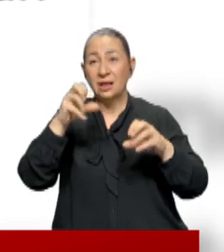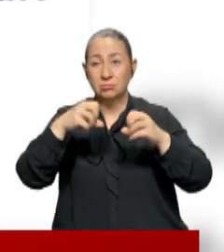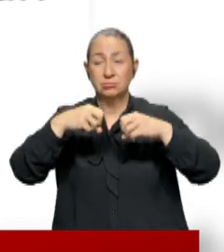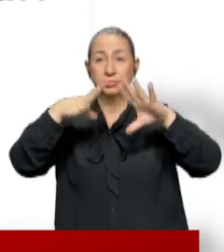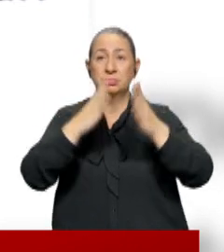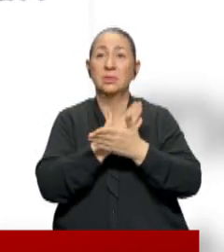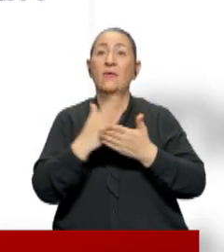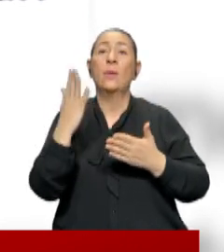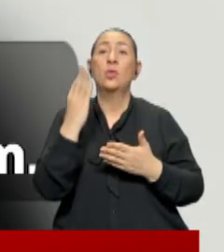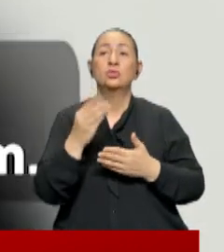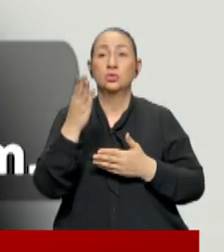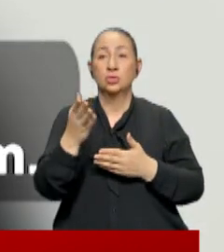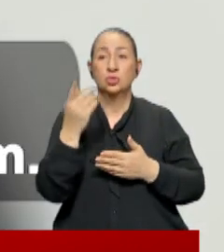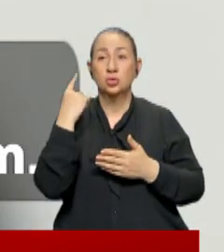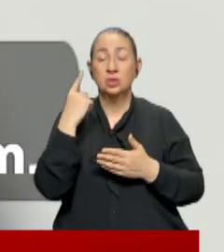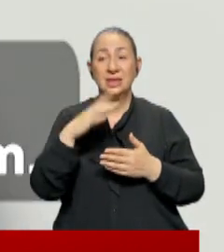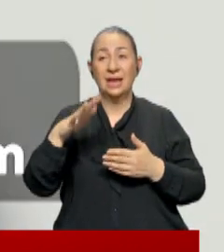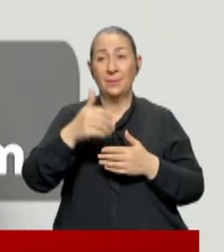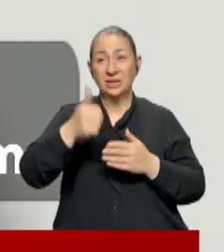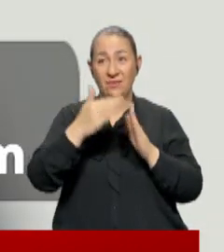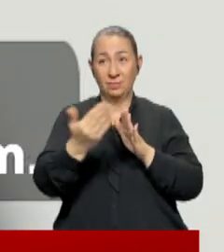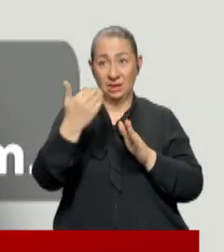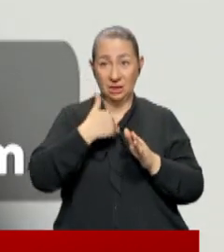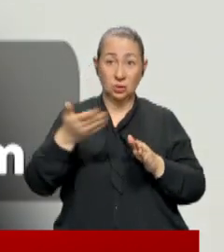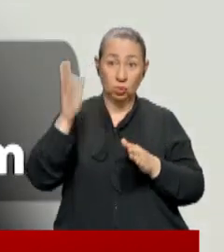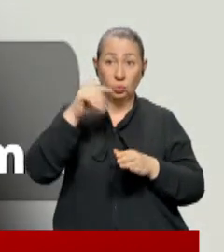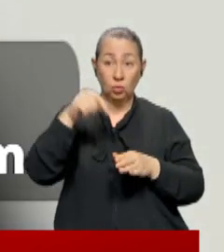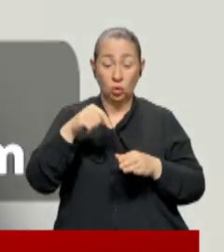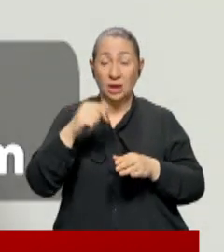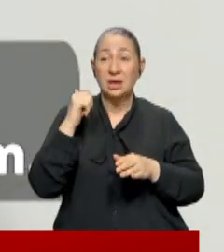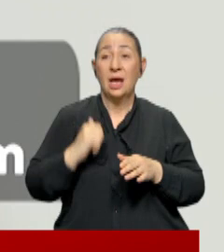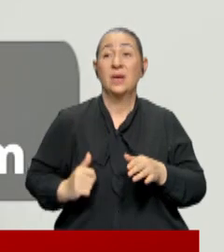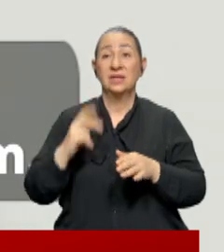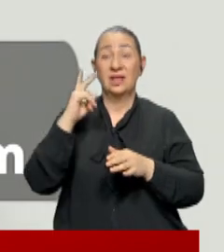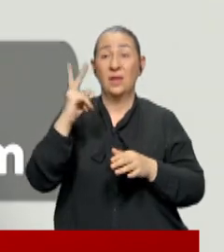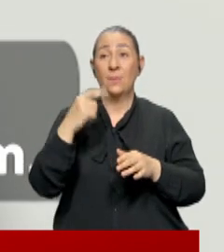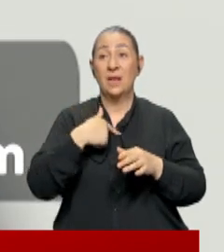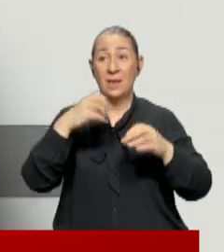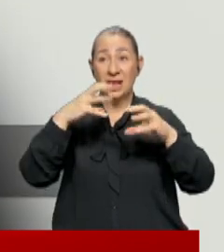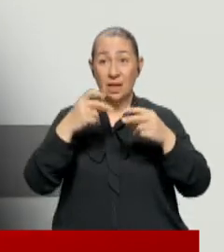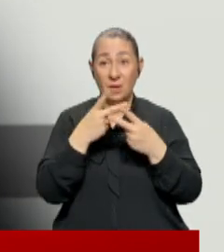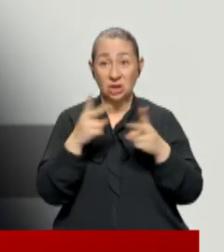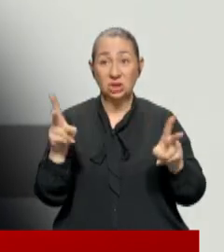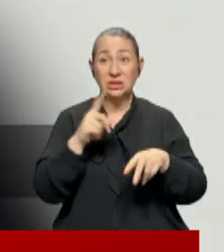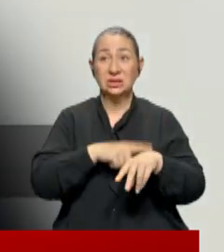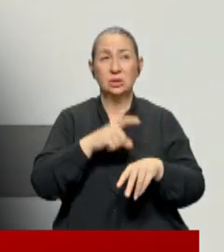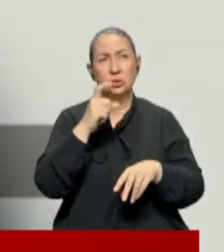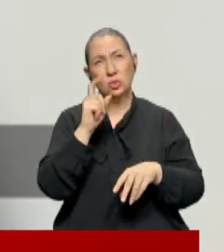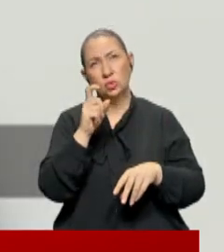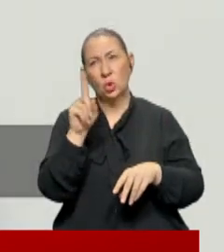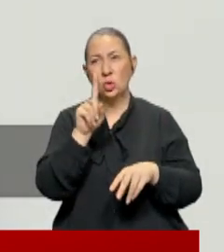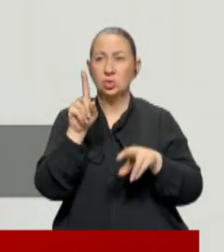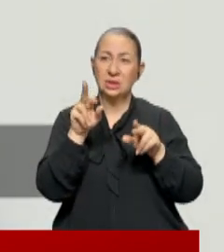kullanımına devam edilmiştir. Dün Sayın Genel Başkan'a evime geldikten sonra bugün kaymakamlık tarafından benim elektriğim açıldı saat